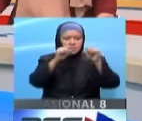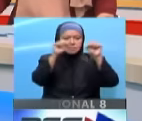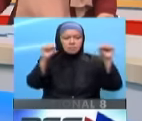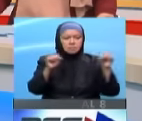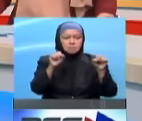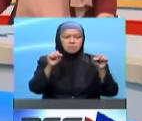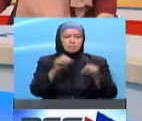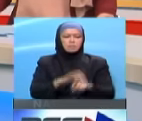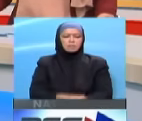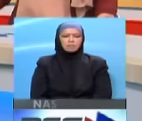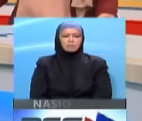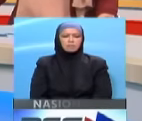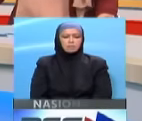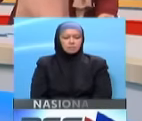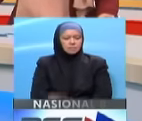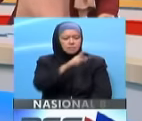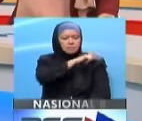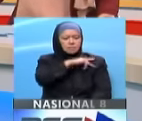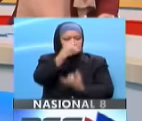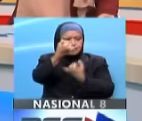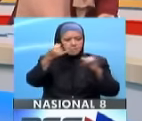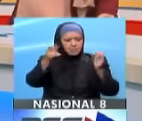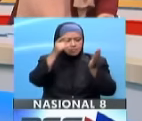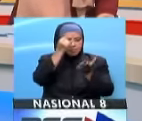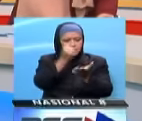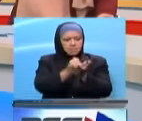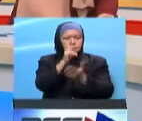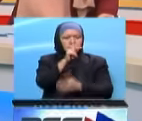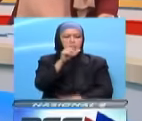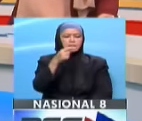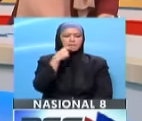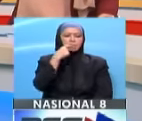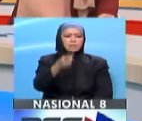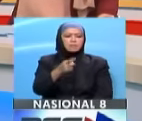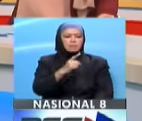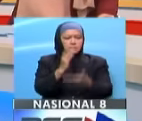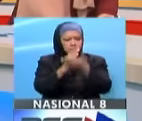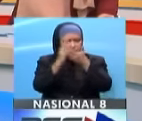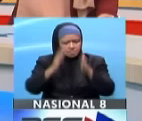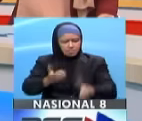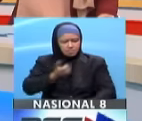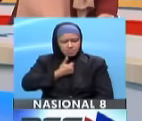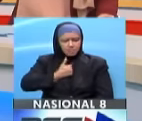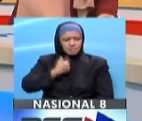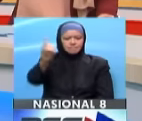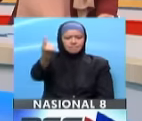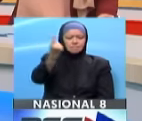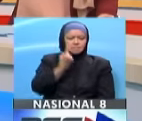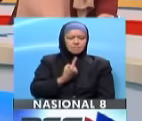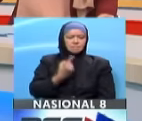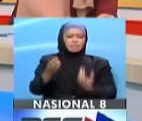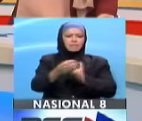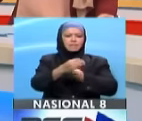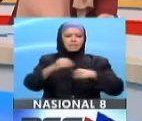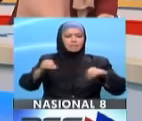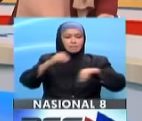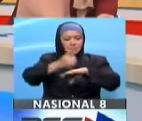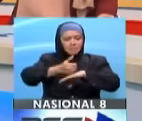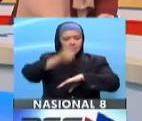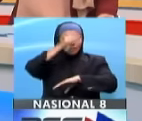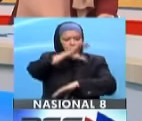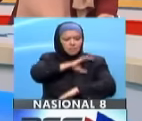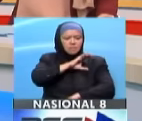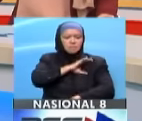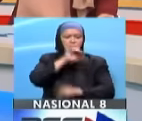Jabatan Siasatan Jenayah Kuala Lumpur, Datuk Zainuddin Ahmad berkata, suspek berkenaan telah menyerah diri di Ibu Pejabat Polis Daerah Sentul